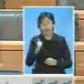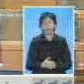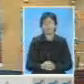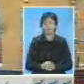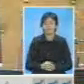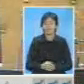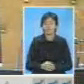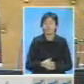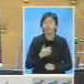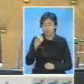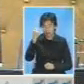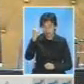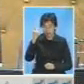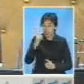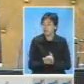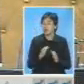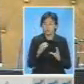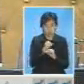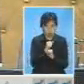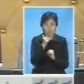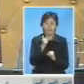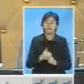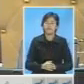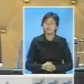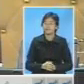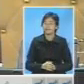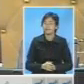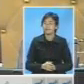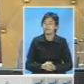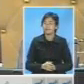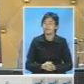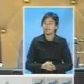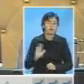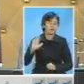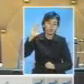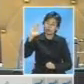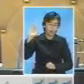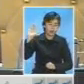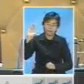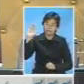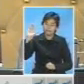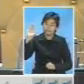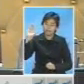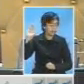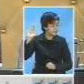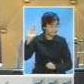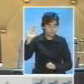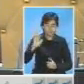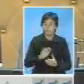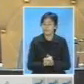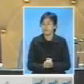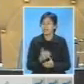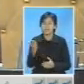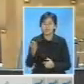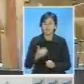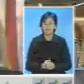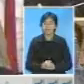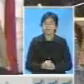ายผมเข้าใจท่านเก่งครับสรุปได้แล้วครับเชิญครับถ้าไม่ต้องประท้วงแล้วครับผมให้ท่านเก่งพูดแล้วครับเชิญครับ ขอบคุณท่านประธานครับ